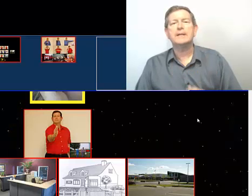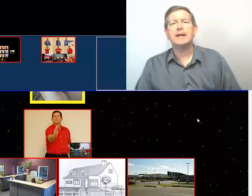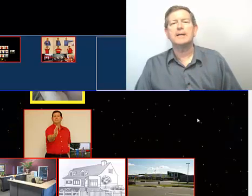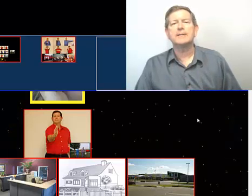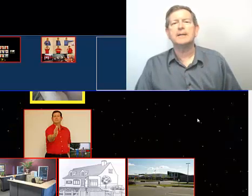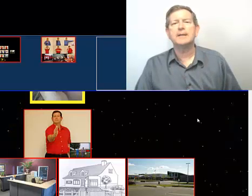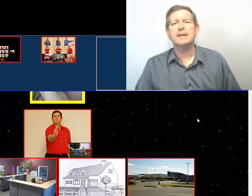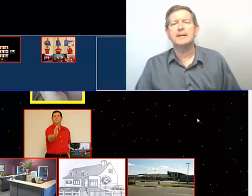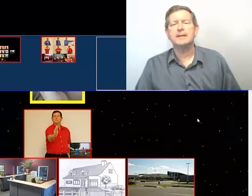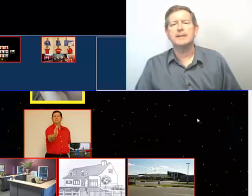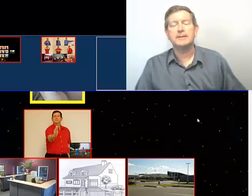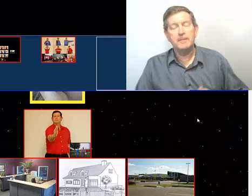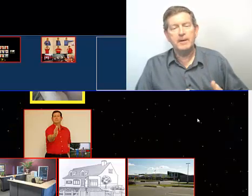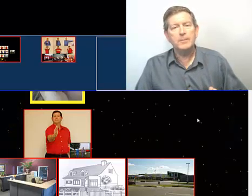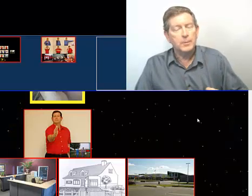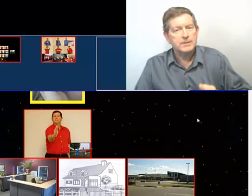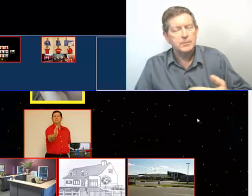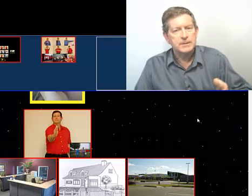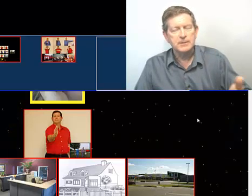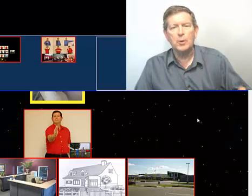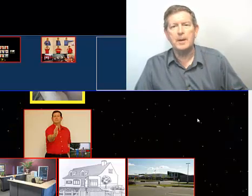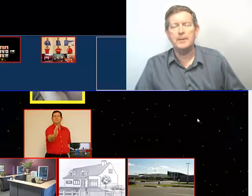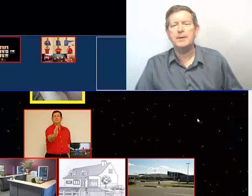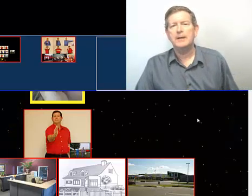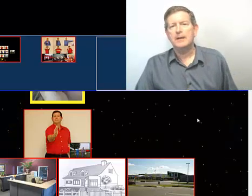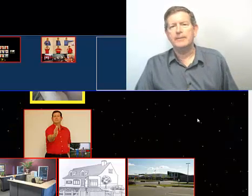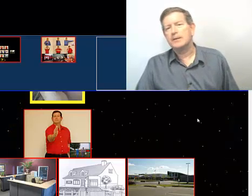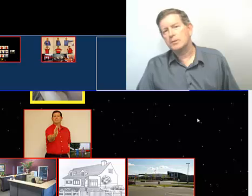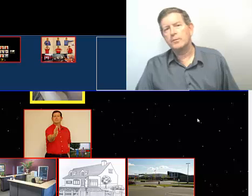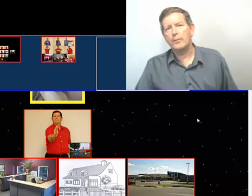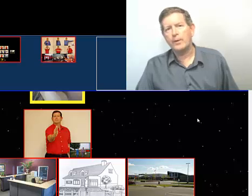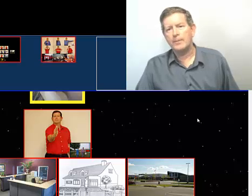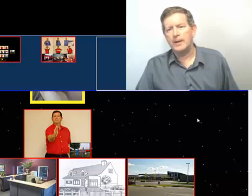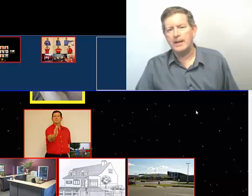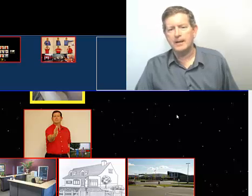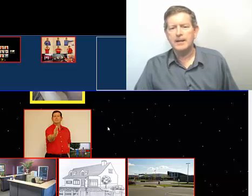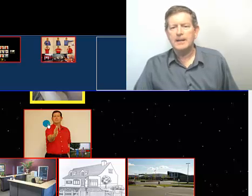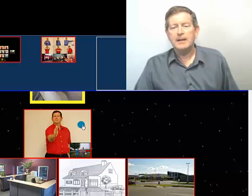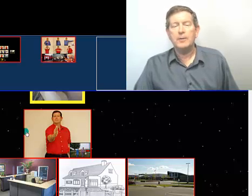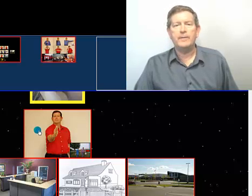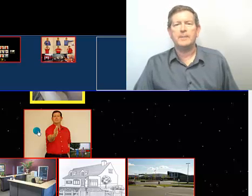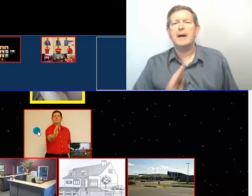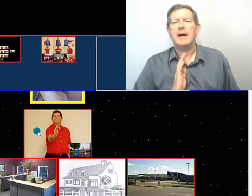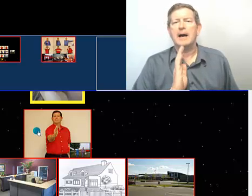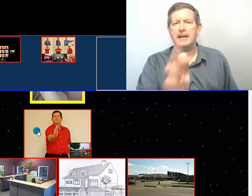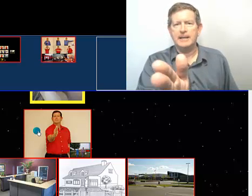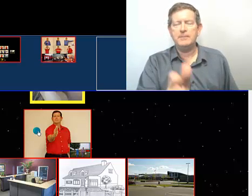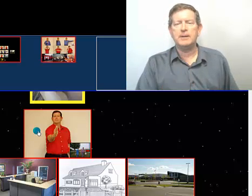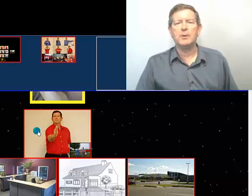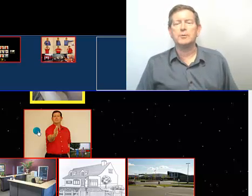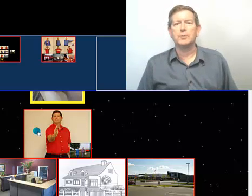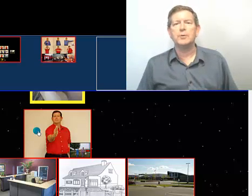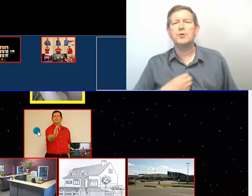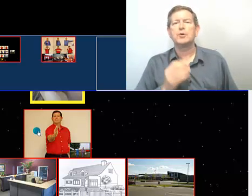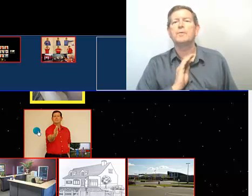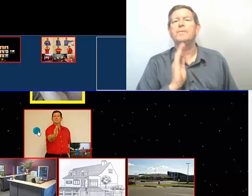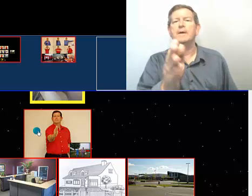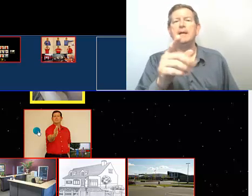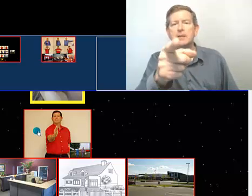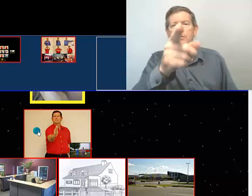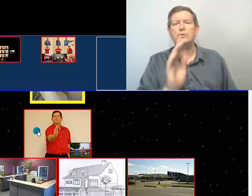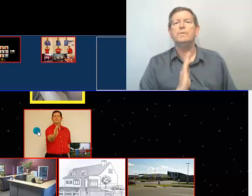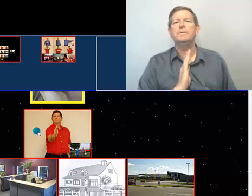Alors voici quelques-uns des verbes qu'on associe normalement avec ce nouveau vocabulaire. Le verbe aller, bien entendu,